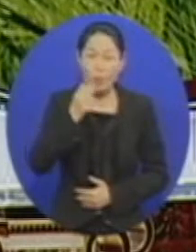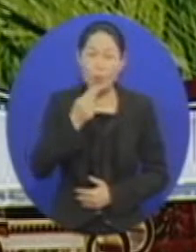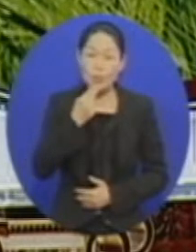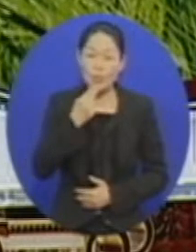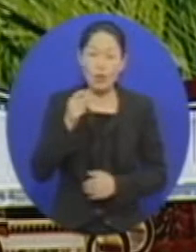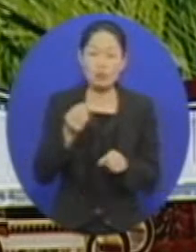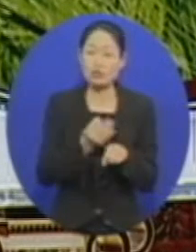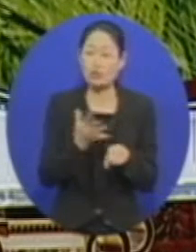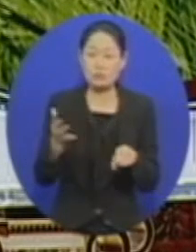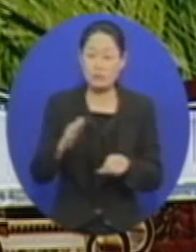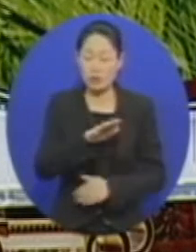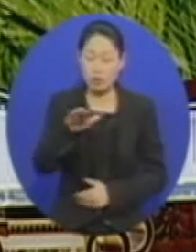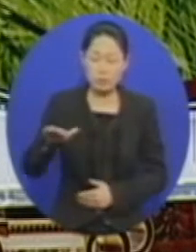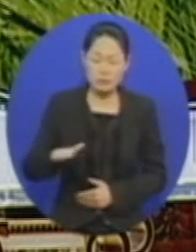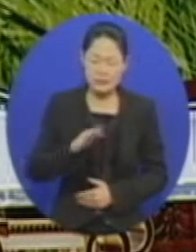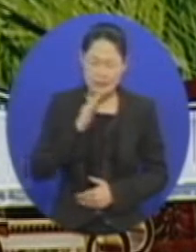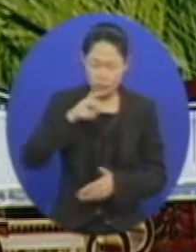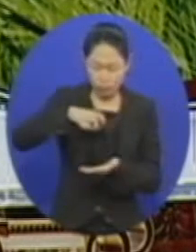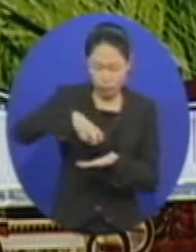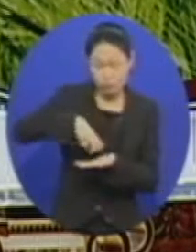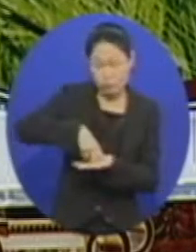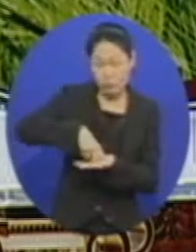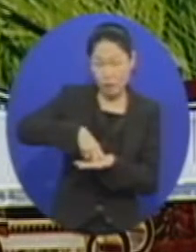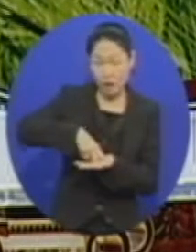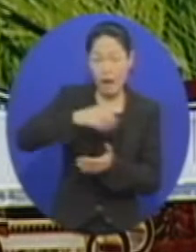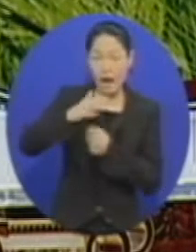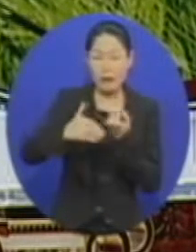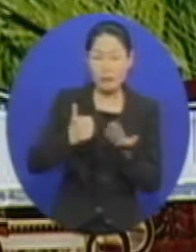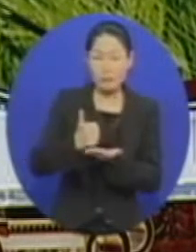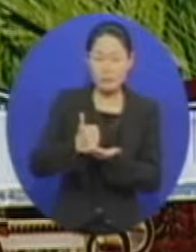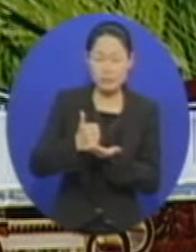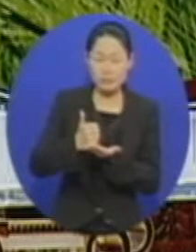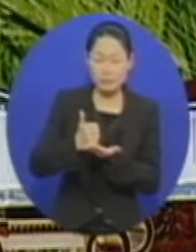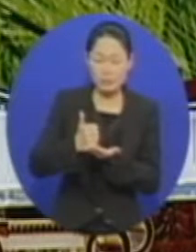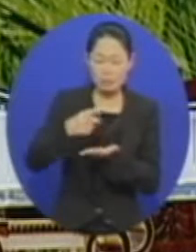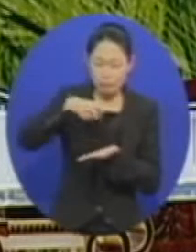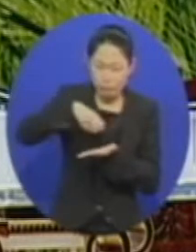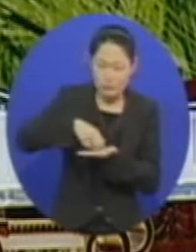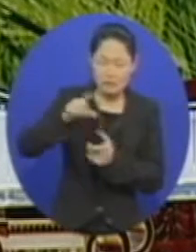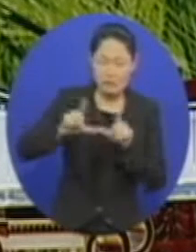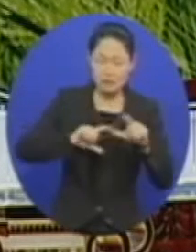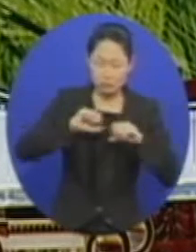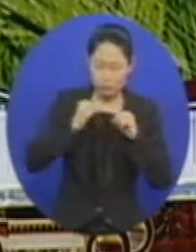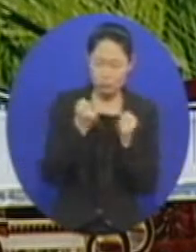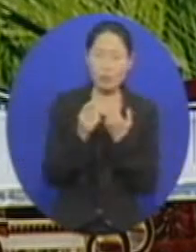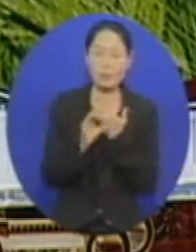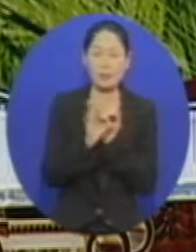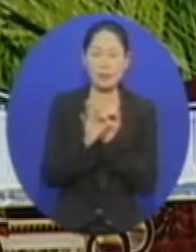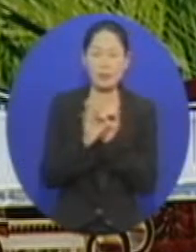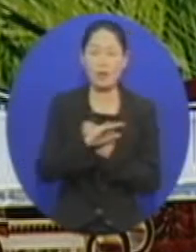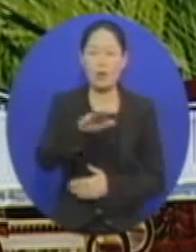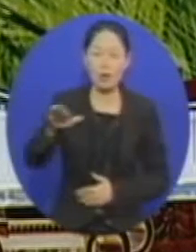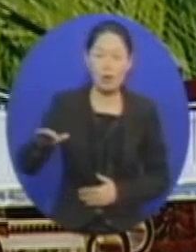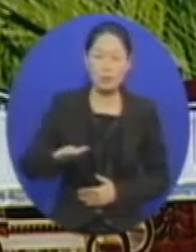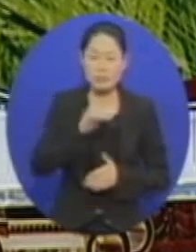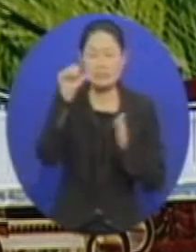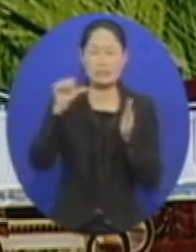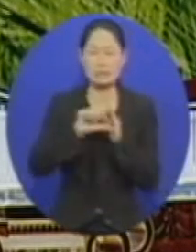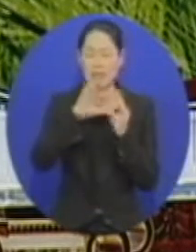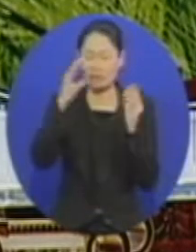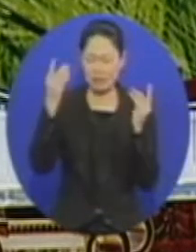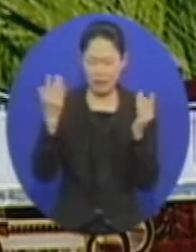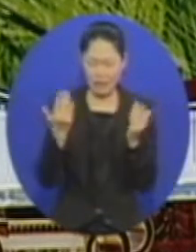여러분이 정말 무릎을 꿇어 면 하나님께 무릎 꿇는 자세로 순종하면 여러분의 인생이 다